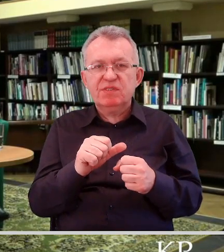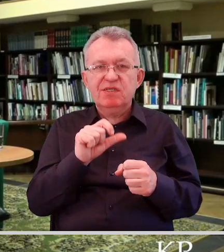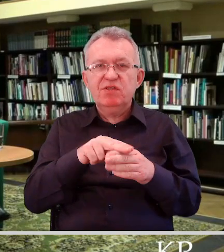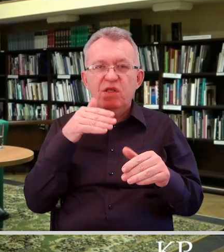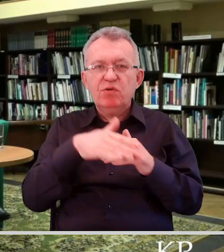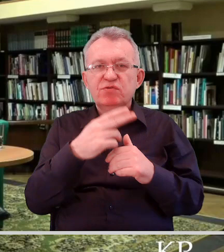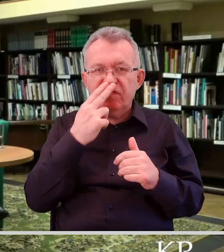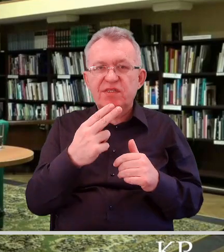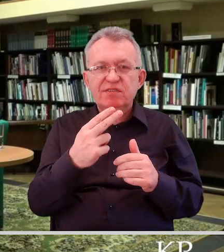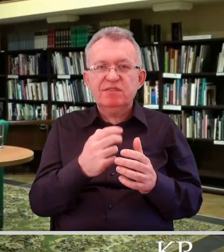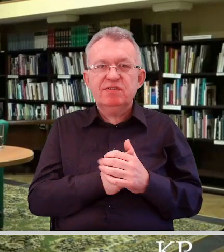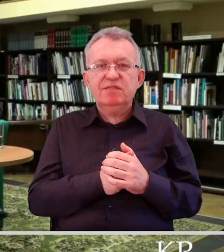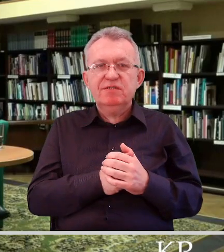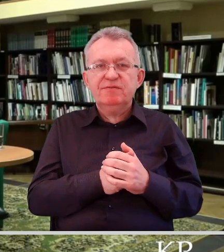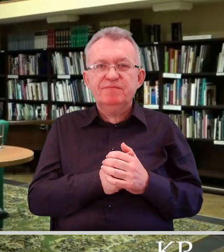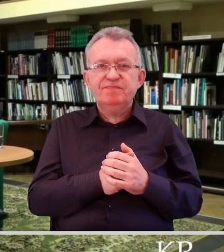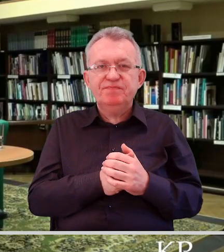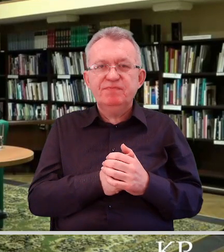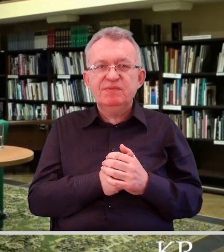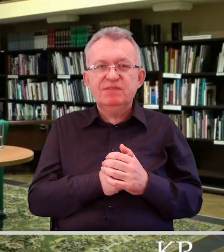końcu widać. Nie będę spoilerować, bo nie wiem, czy pani nie.